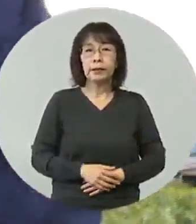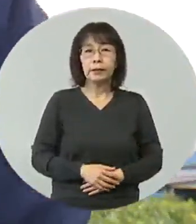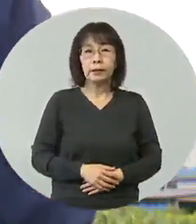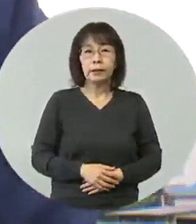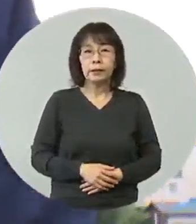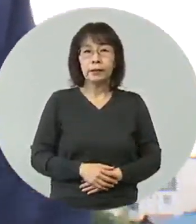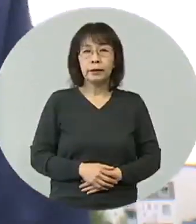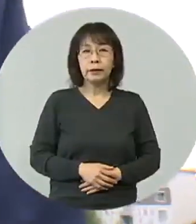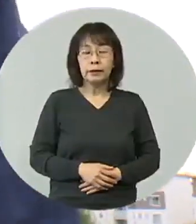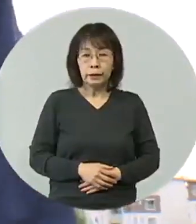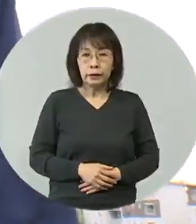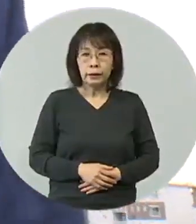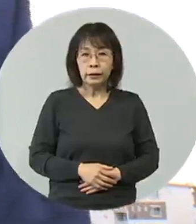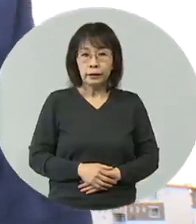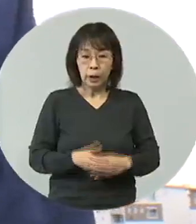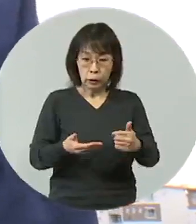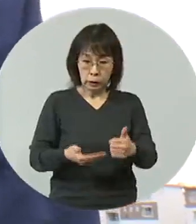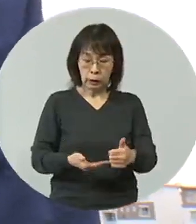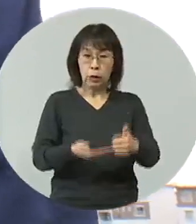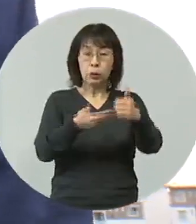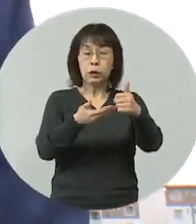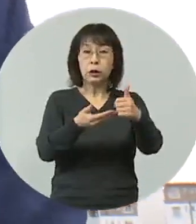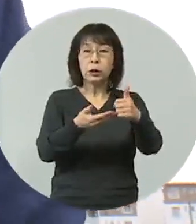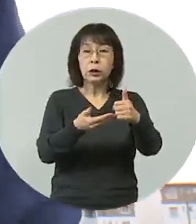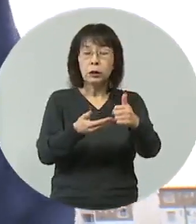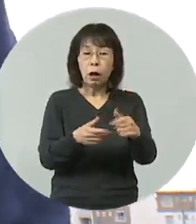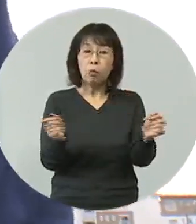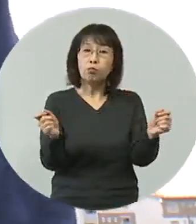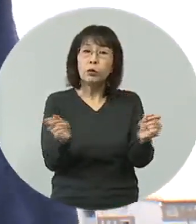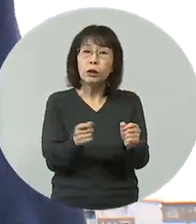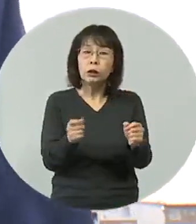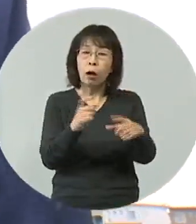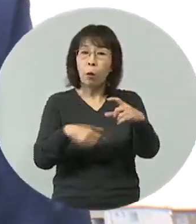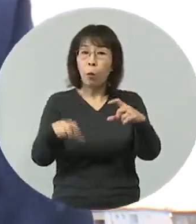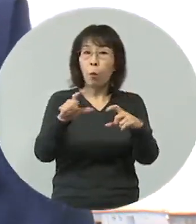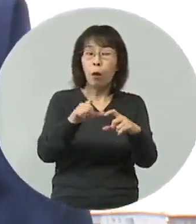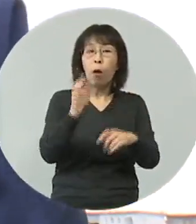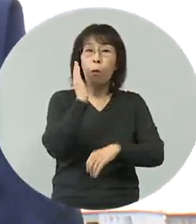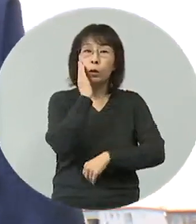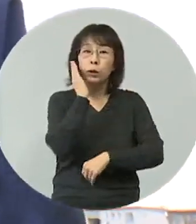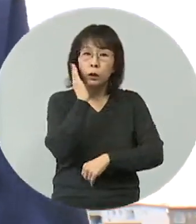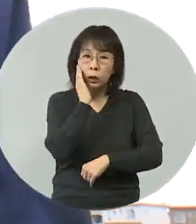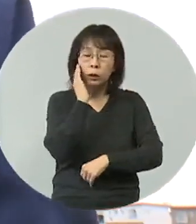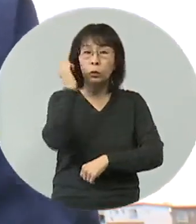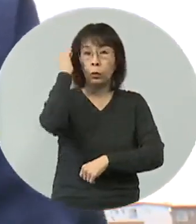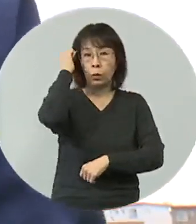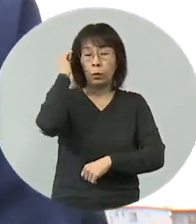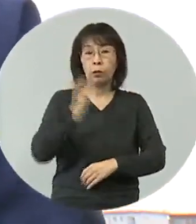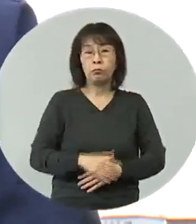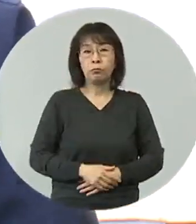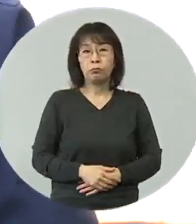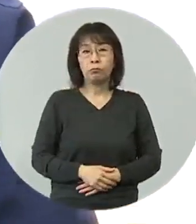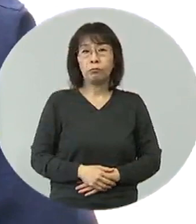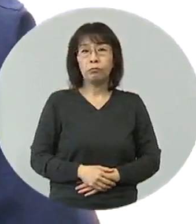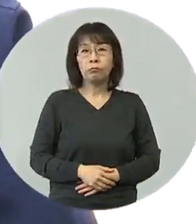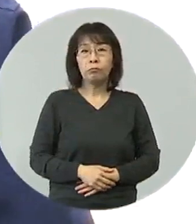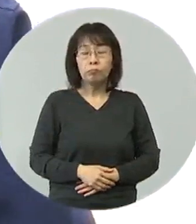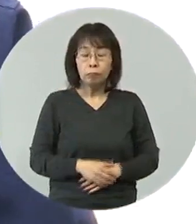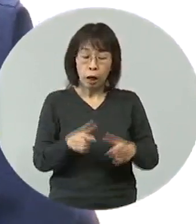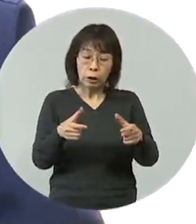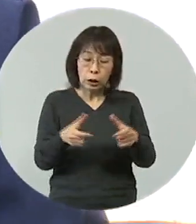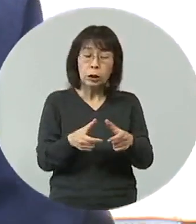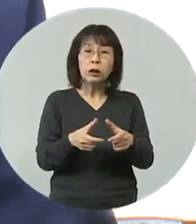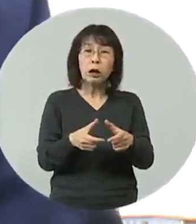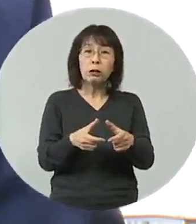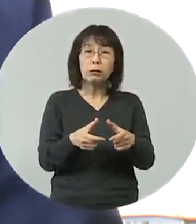どっちかというと生育期間がわりかし短い方が美味しいかなと思います。ちょっと小さめと